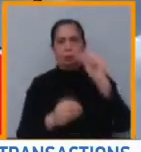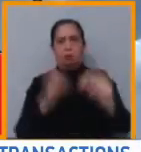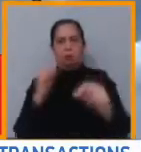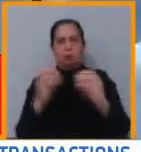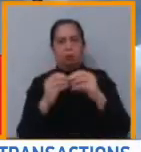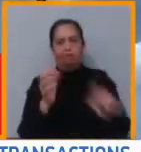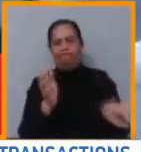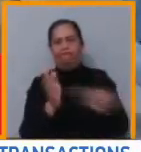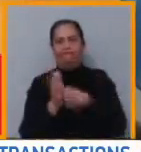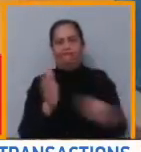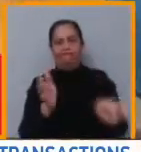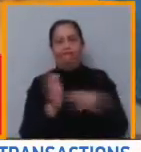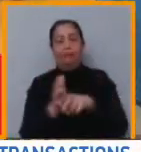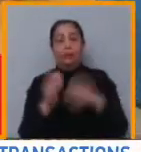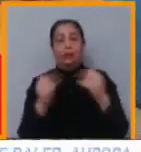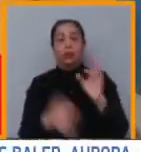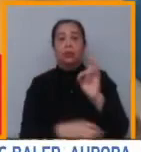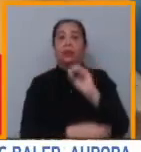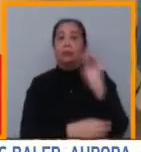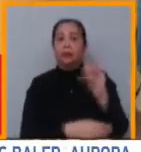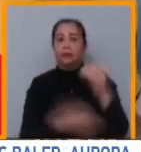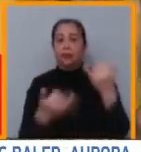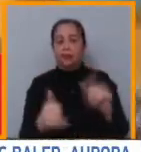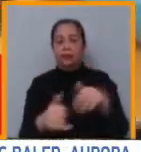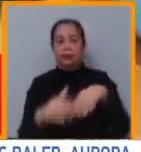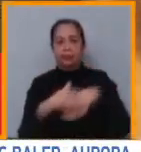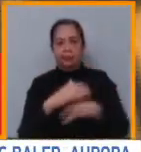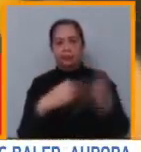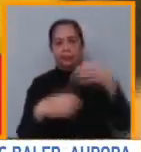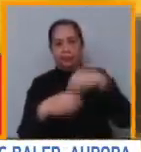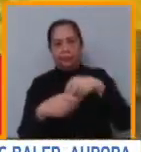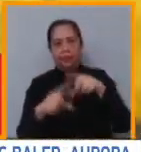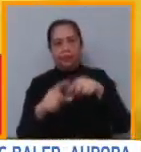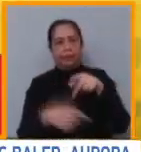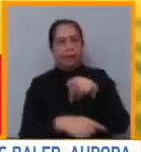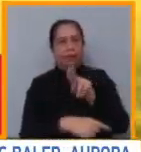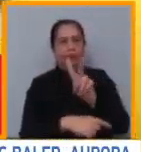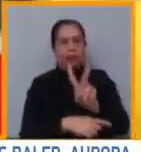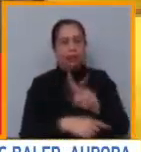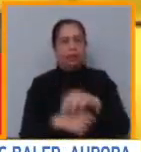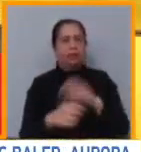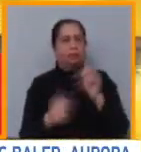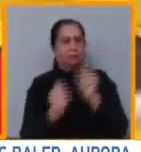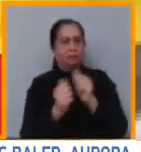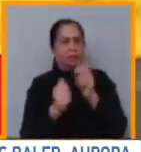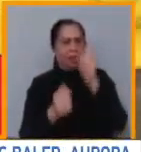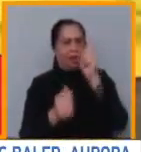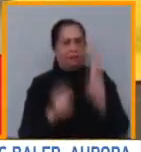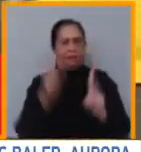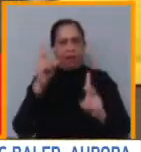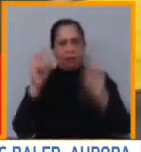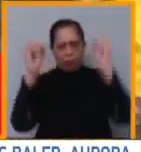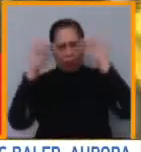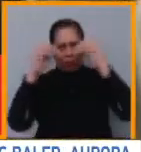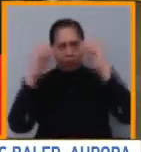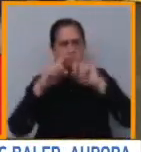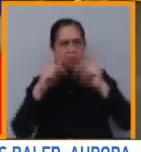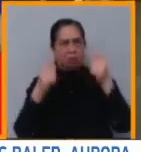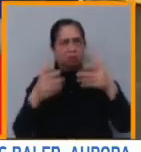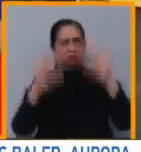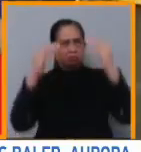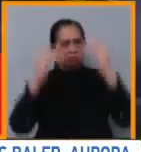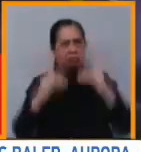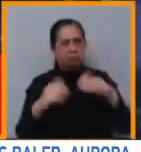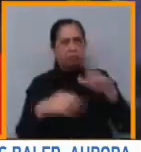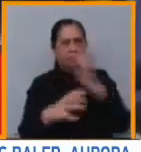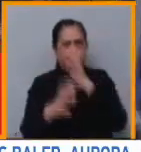ngayon, 70% pa rin ang passenger capacity sa mga PUV. Hati ang opinyon ng mga commuter sa pagluluwag ng restrictions sa NCR. Ang